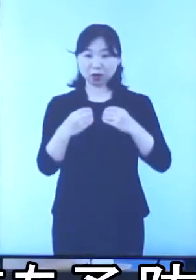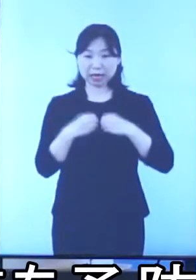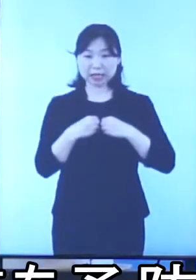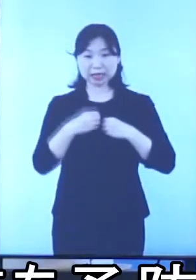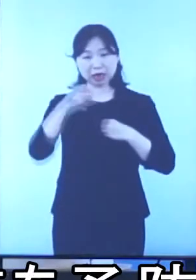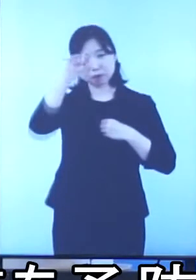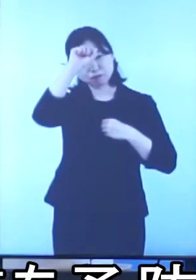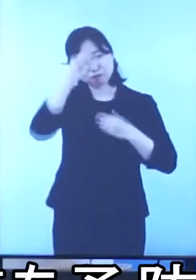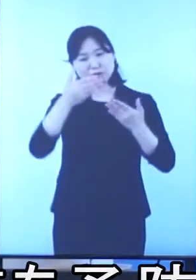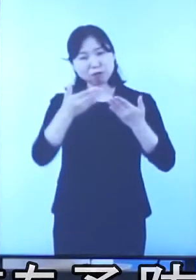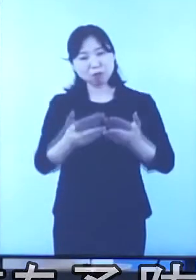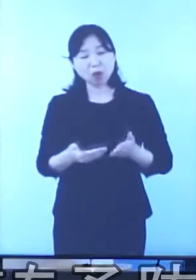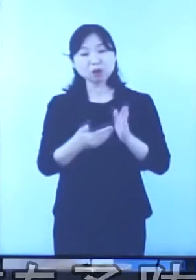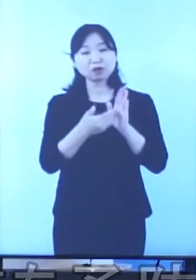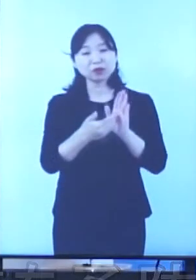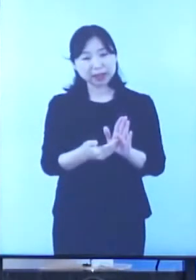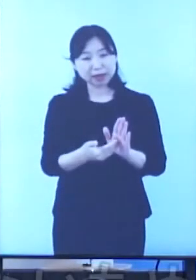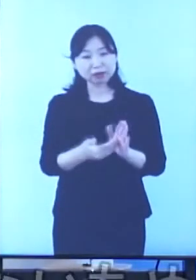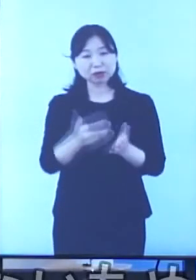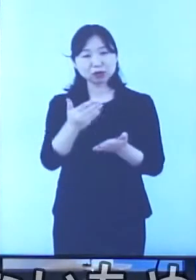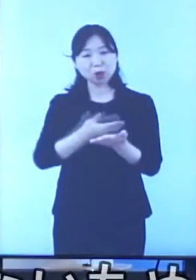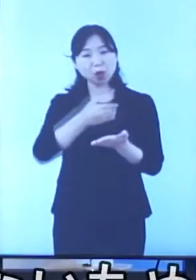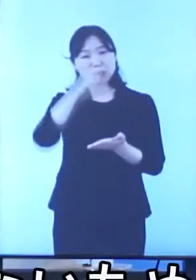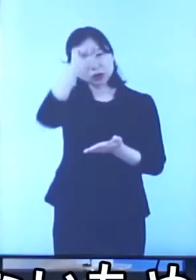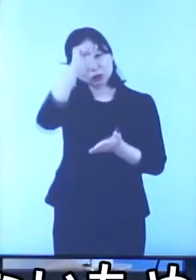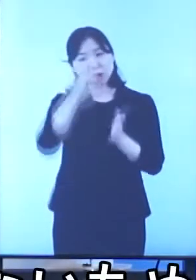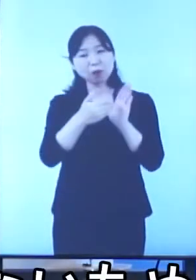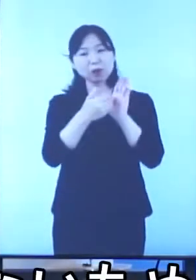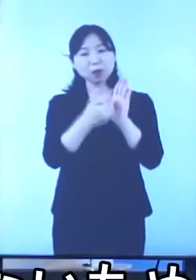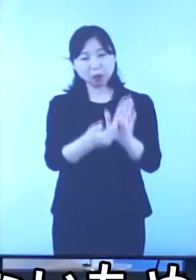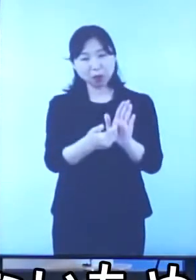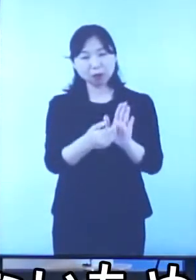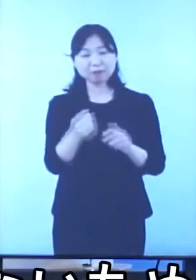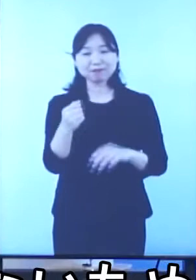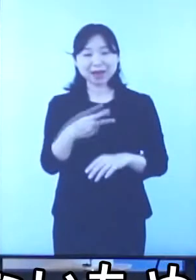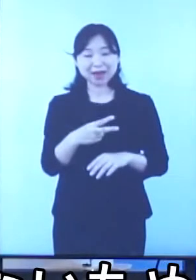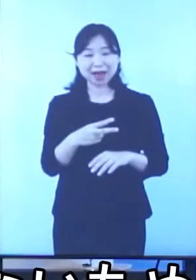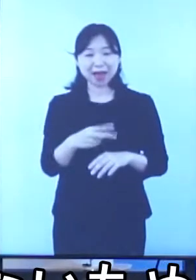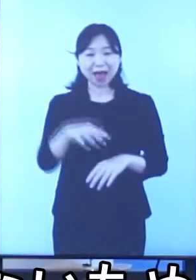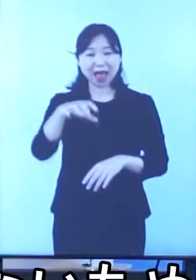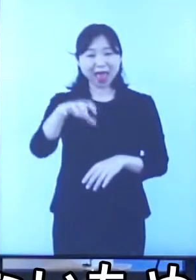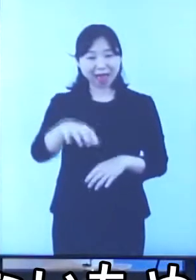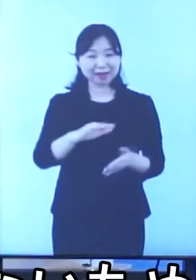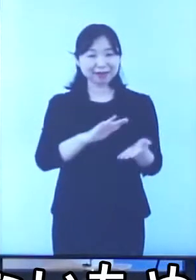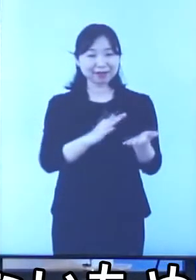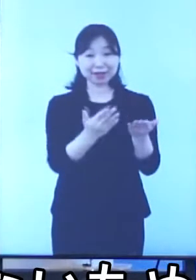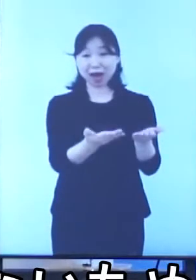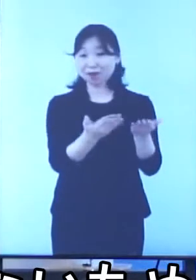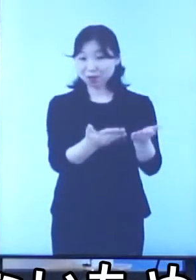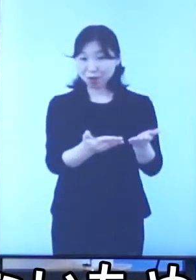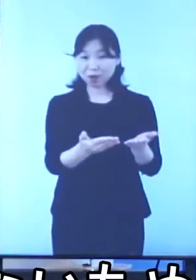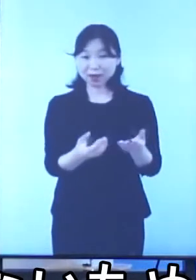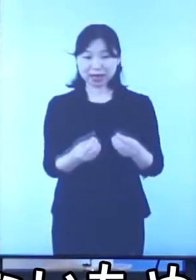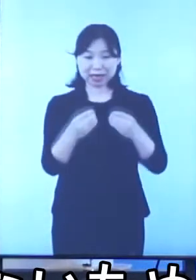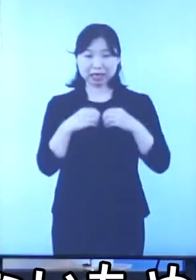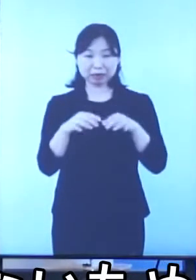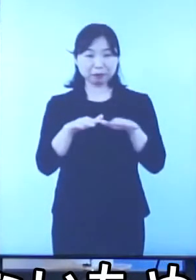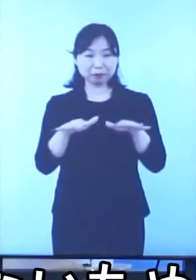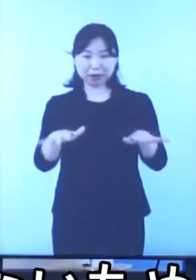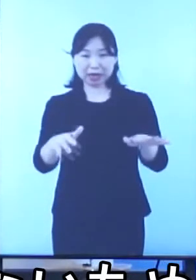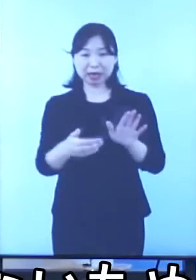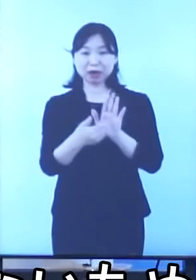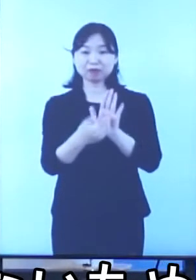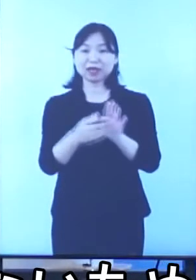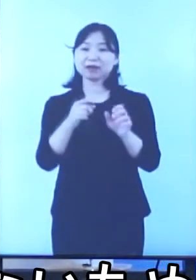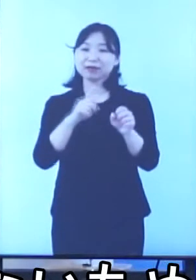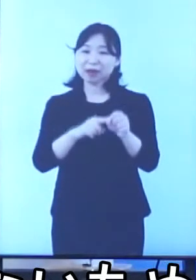化、後遺症を予防するため、また園や学校などで感染を広げないためといった回答